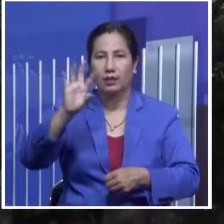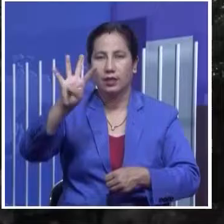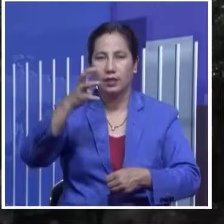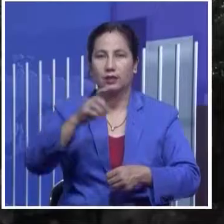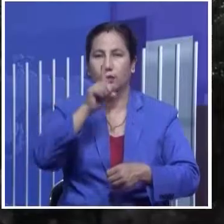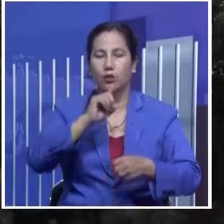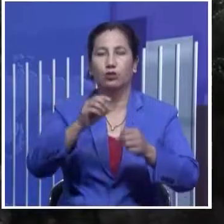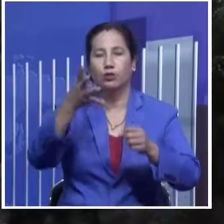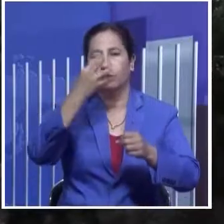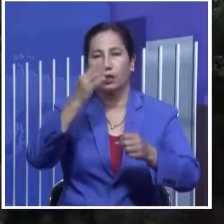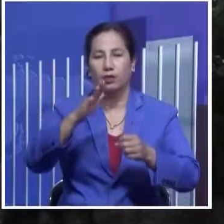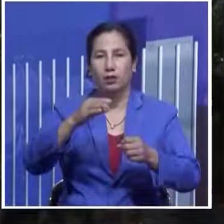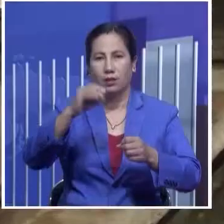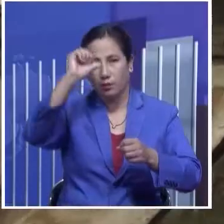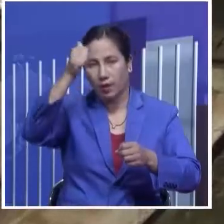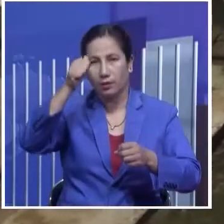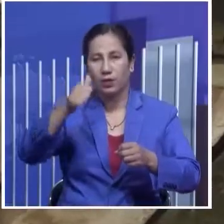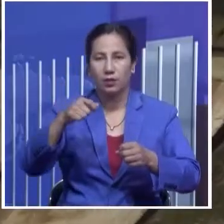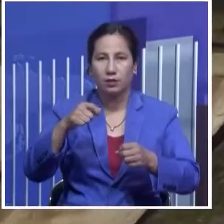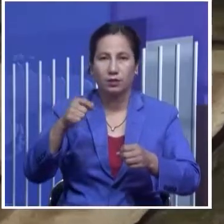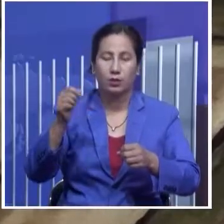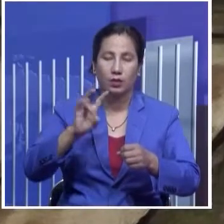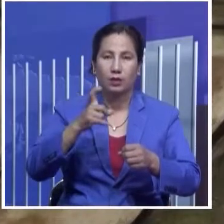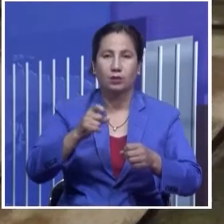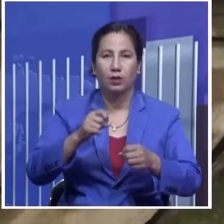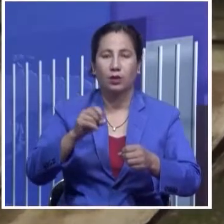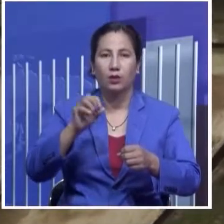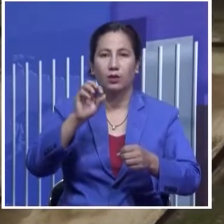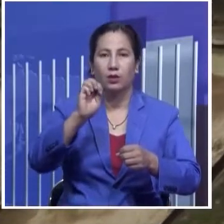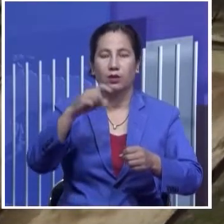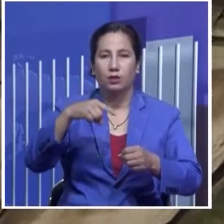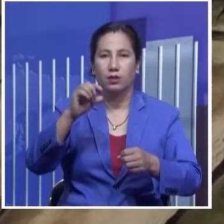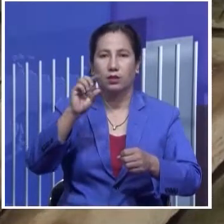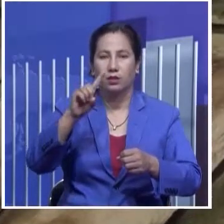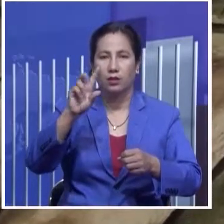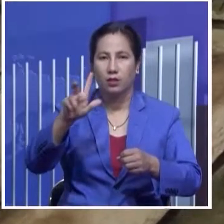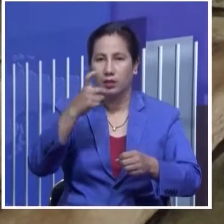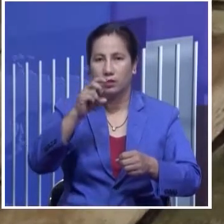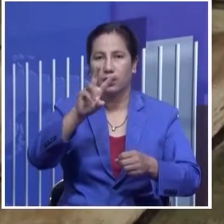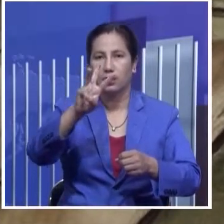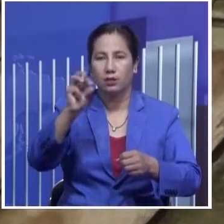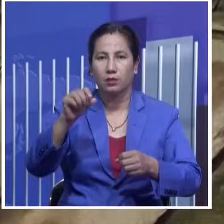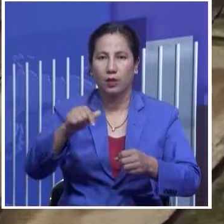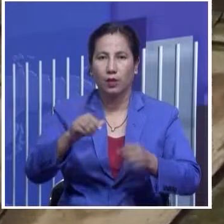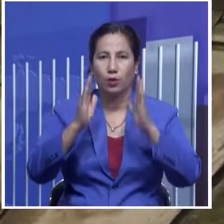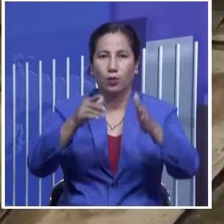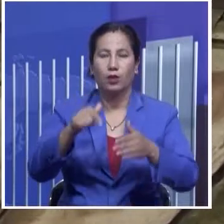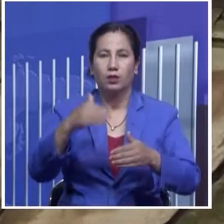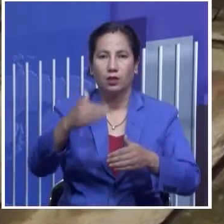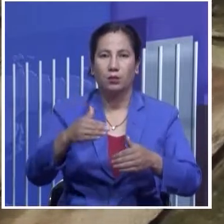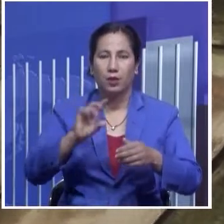पुल भारतमा अंग्रेजहरूको शासन भएका बेला सन् 1830 निर्माण सम्पन्न भएको यो पुल अझैसम्म